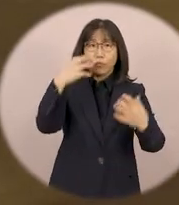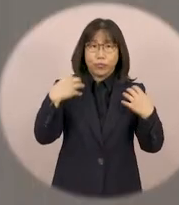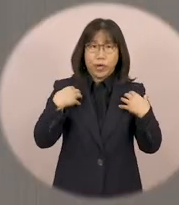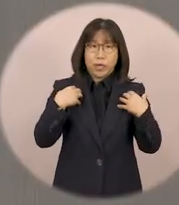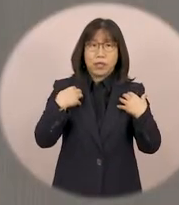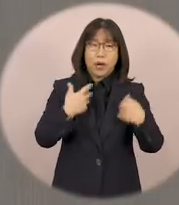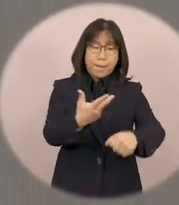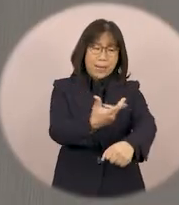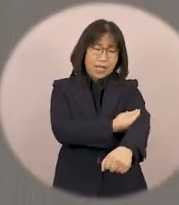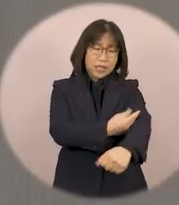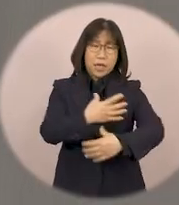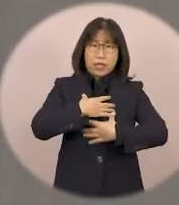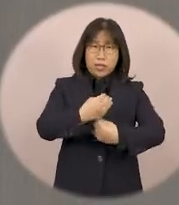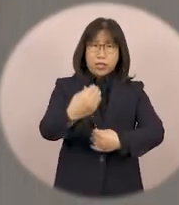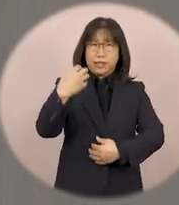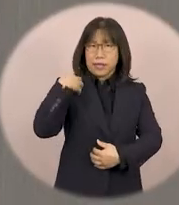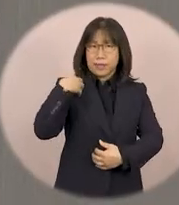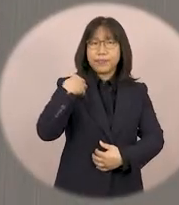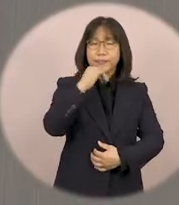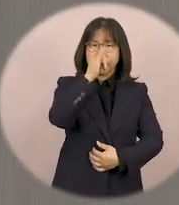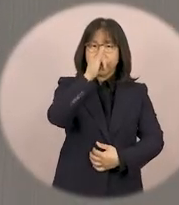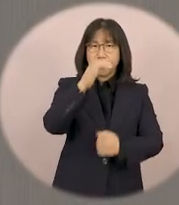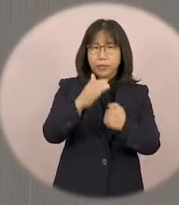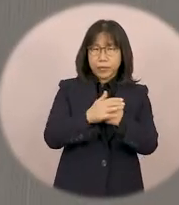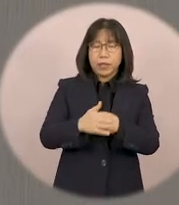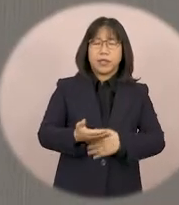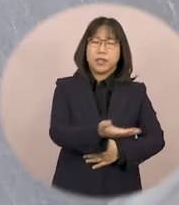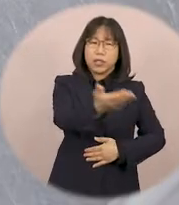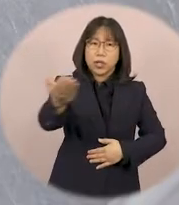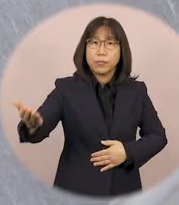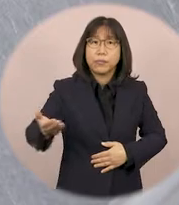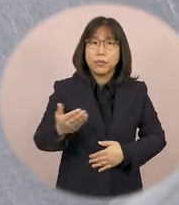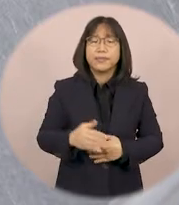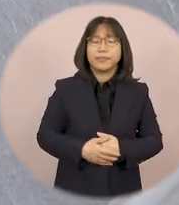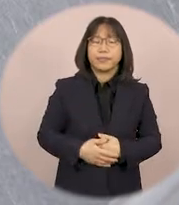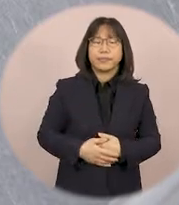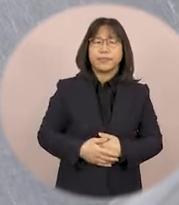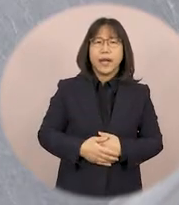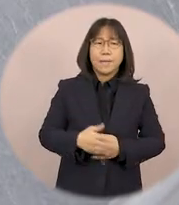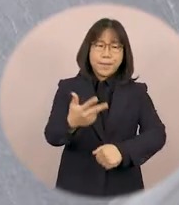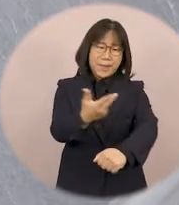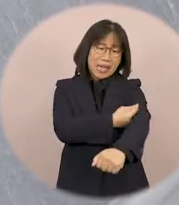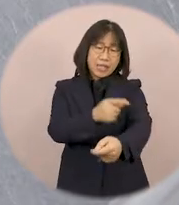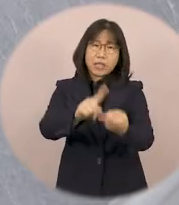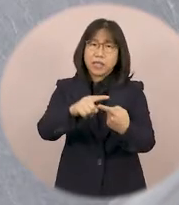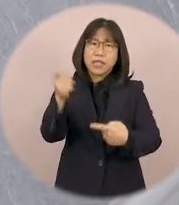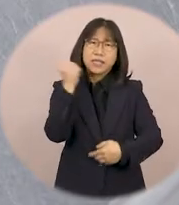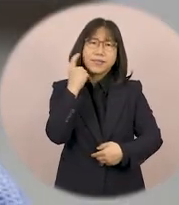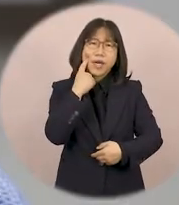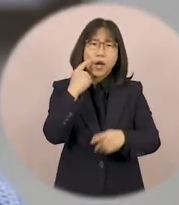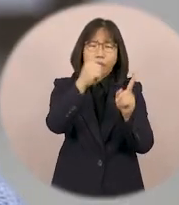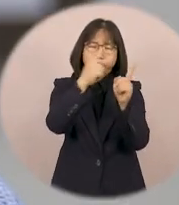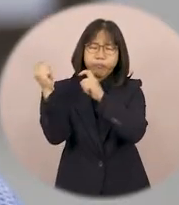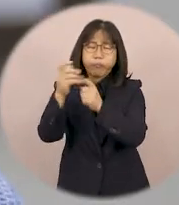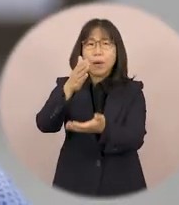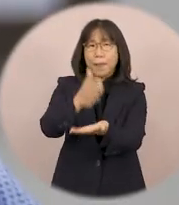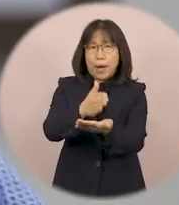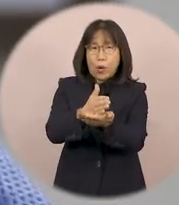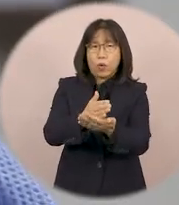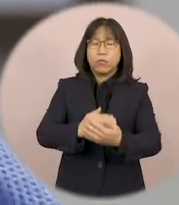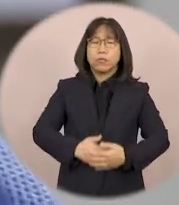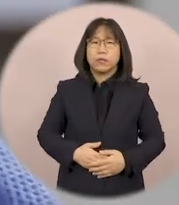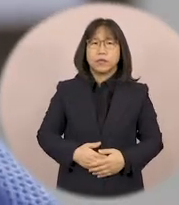백신의 안정성을 약속하고 책임지고 있는 만큼 고민 여러분께서는 백신 관련 가짜 뉴스에